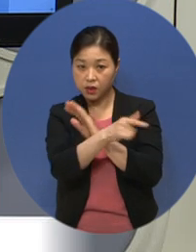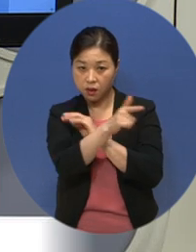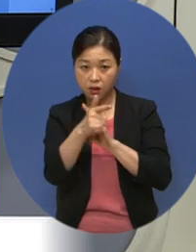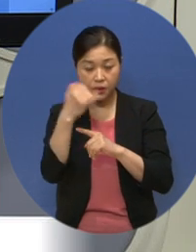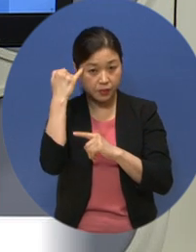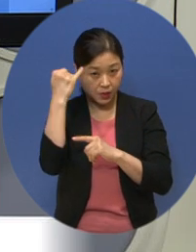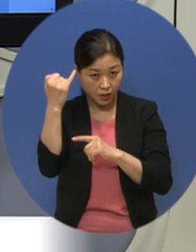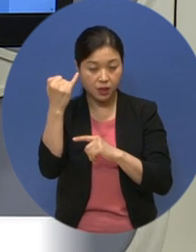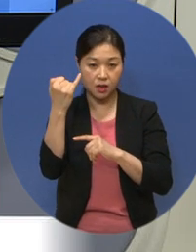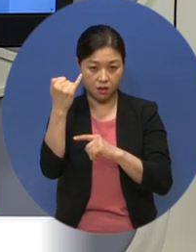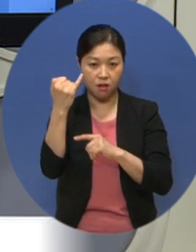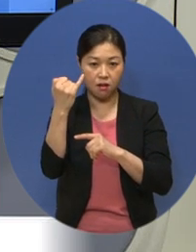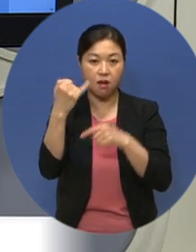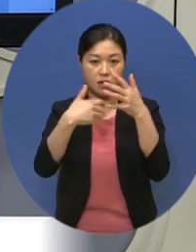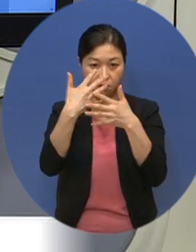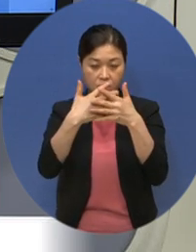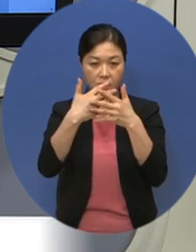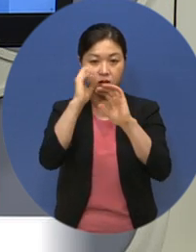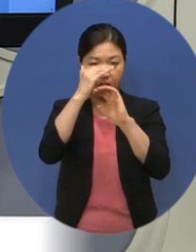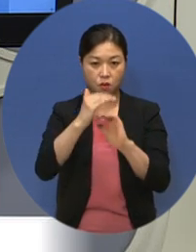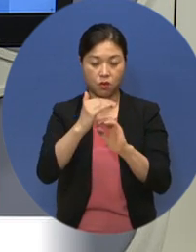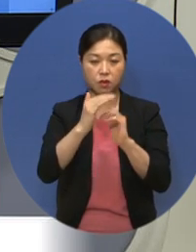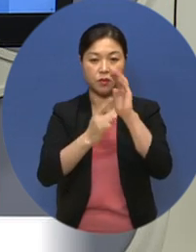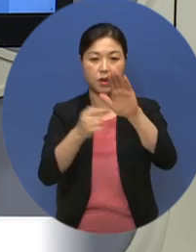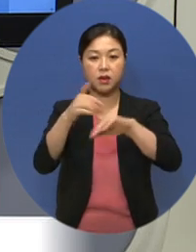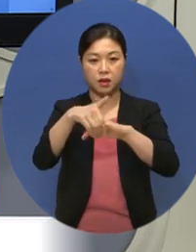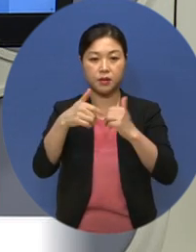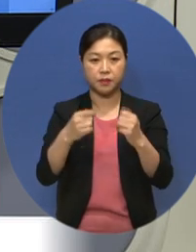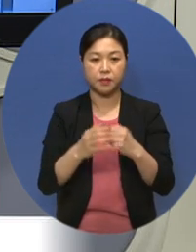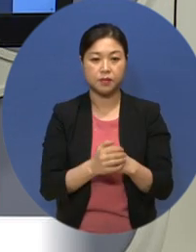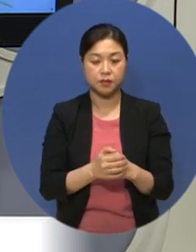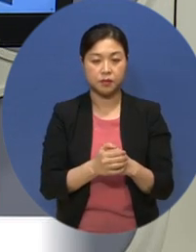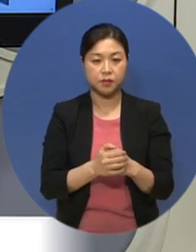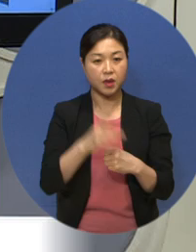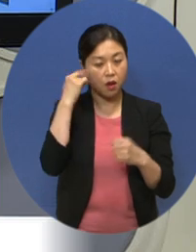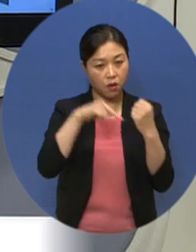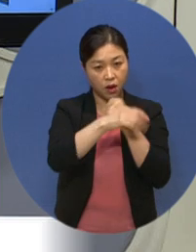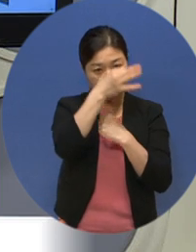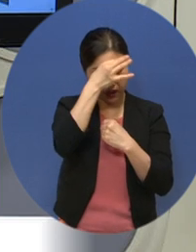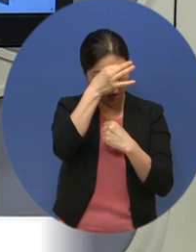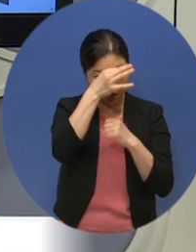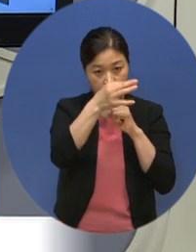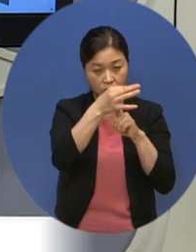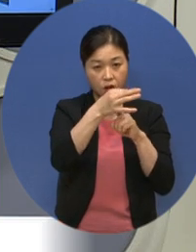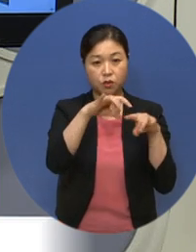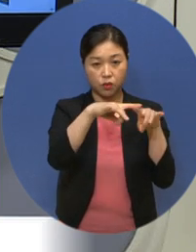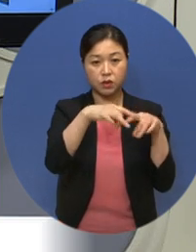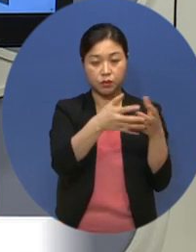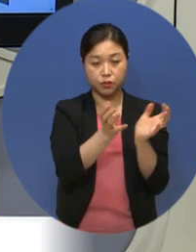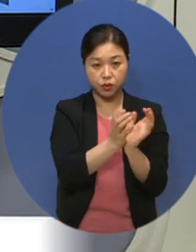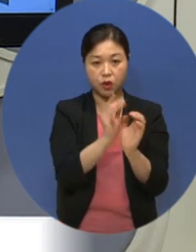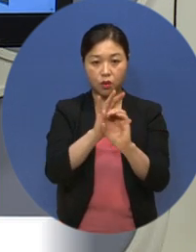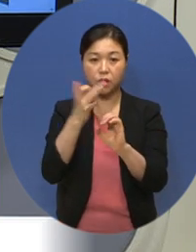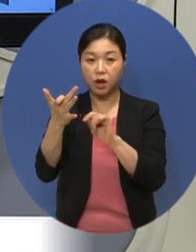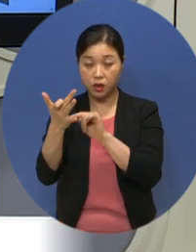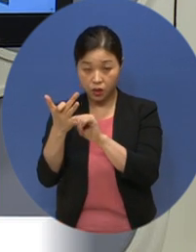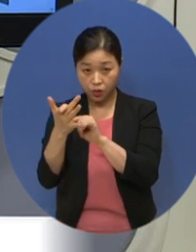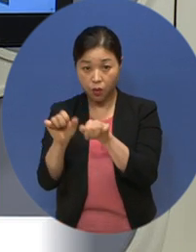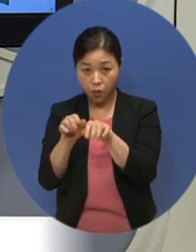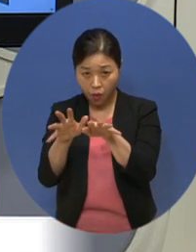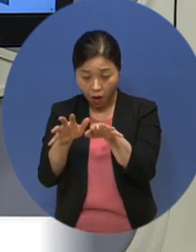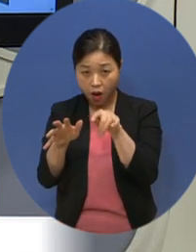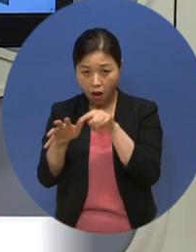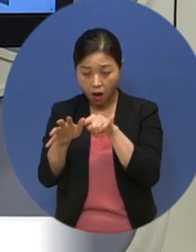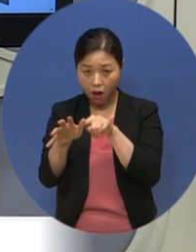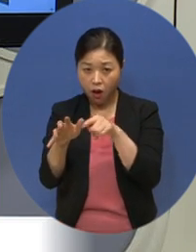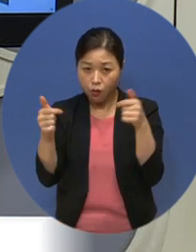콘텐츠를 제공할 계획인데요 곽이 정통부는 콜은 알고 확산 추세에 따라 추후 후 송출 연장 여부를